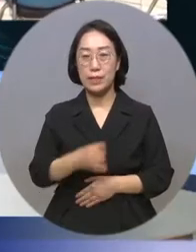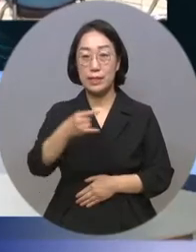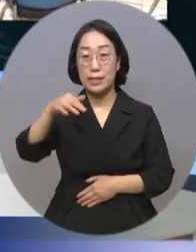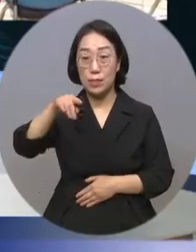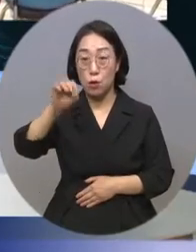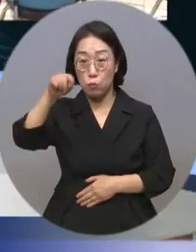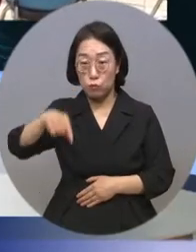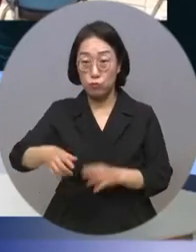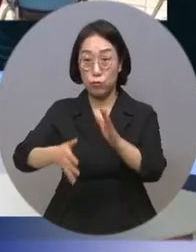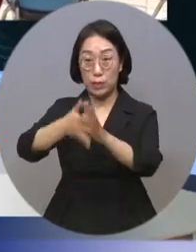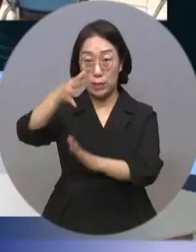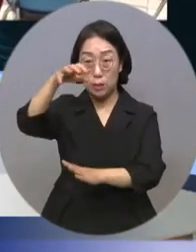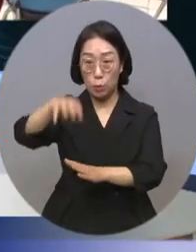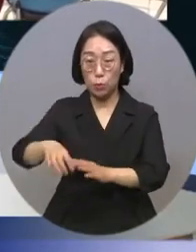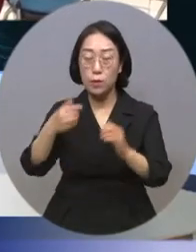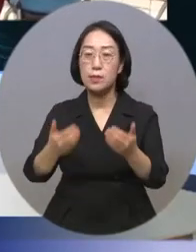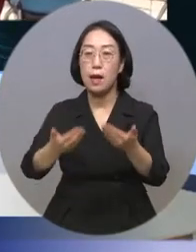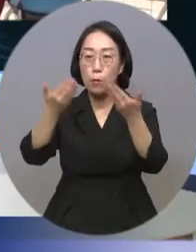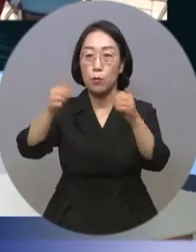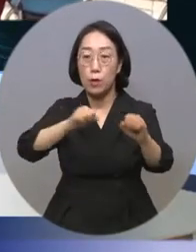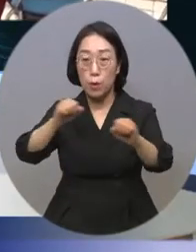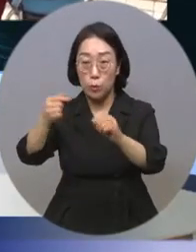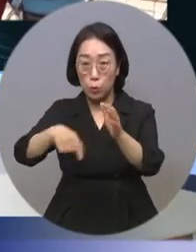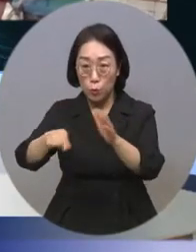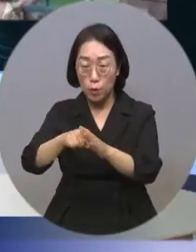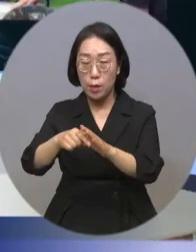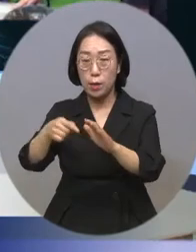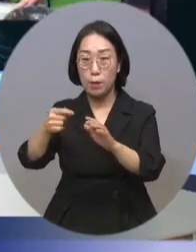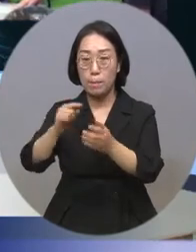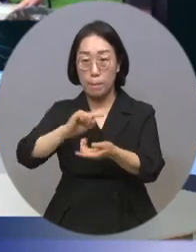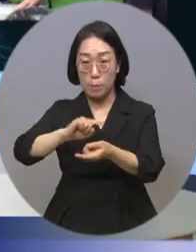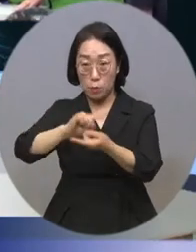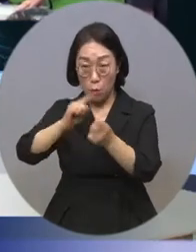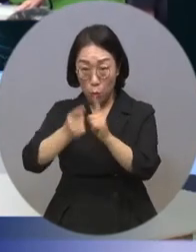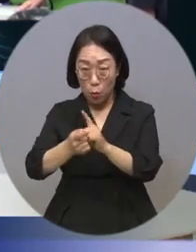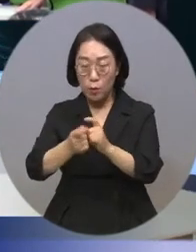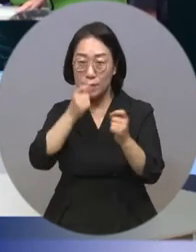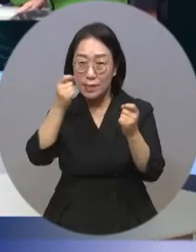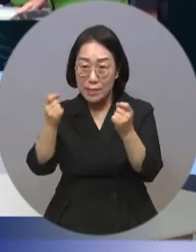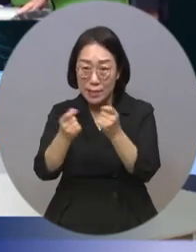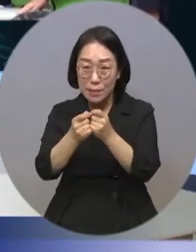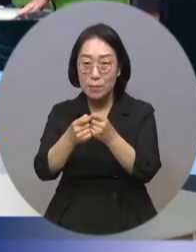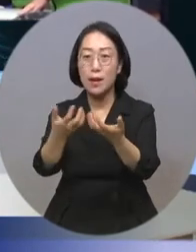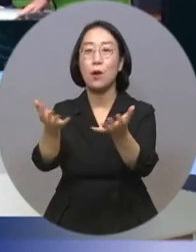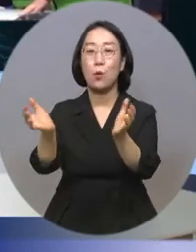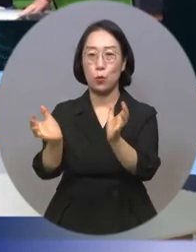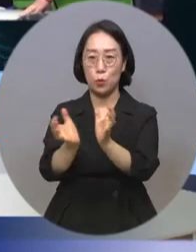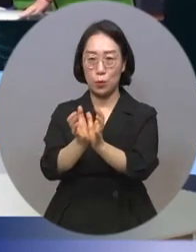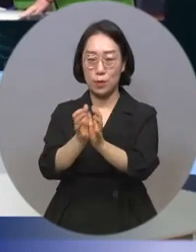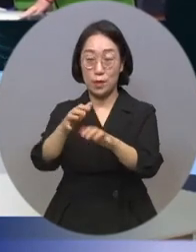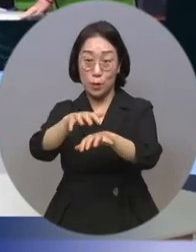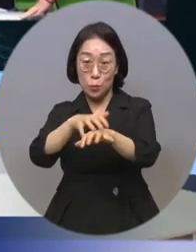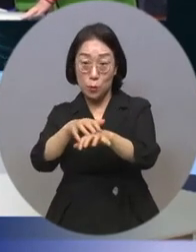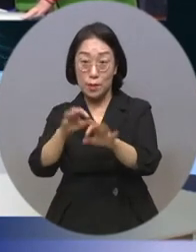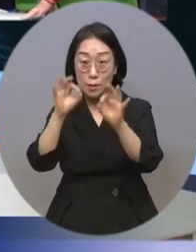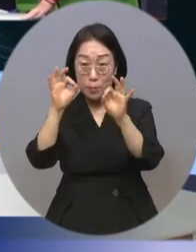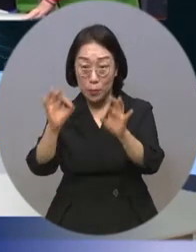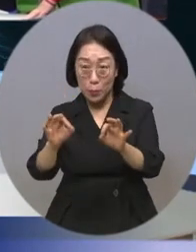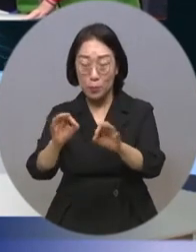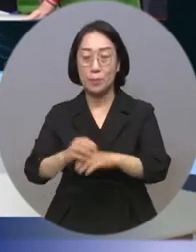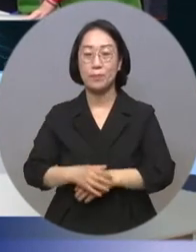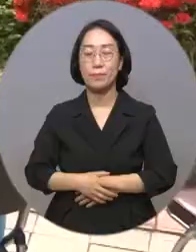의정부시에 자원봉사를 통해 서로의 마음을 열고 함께하는 한 마을 공동체가 있어 정우선 기자가